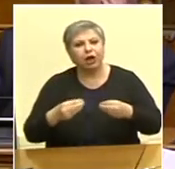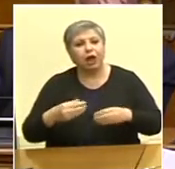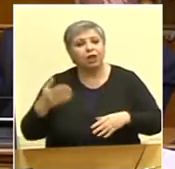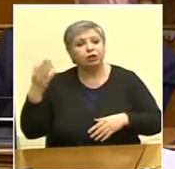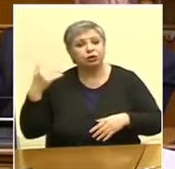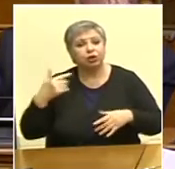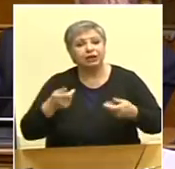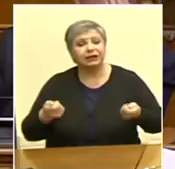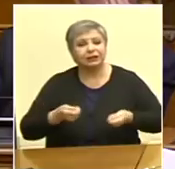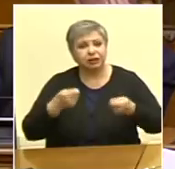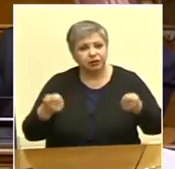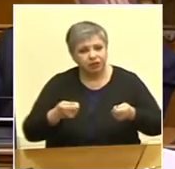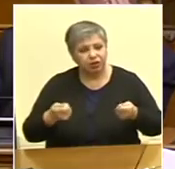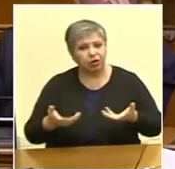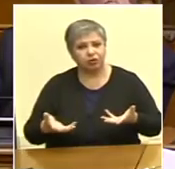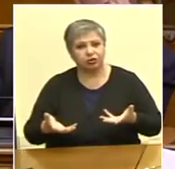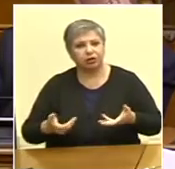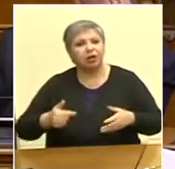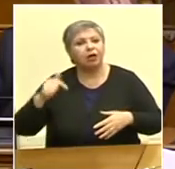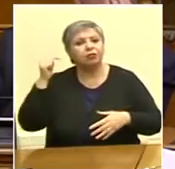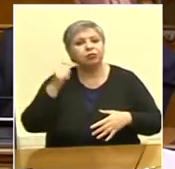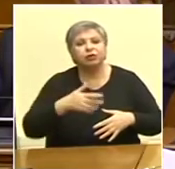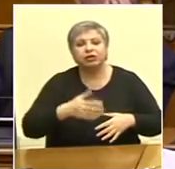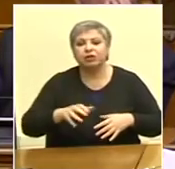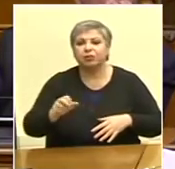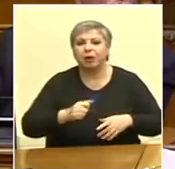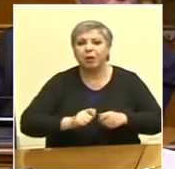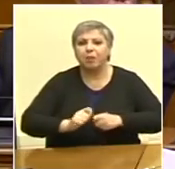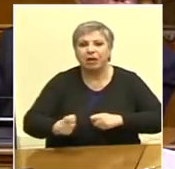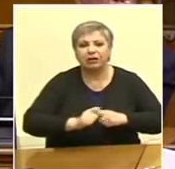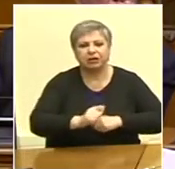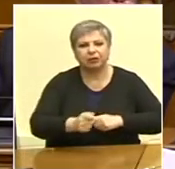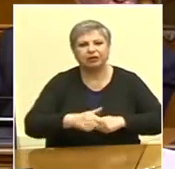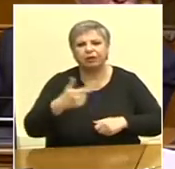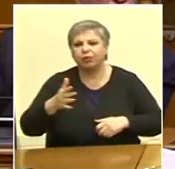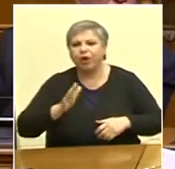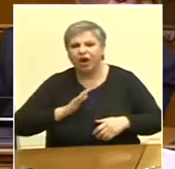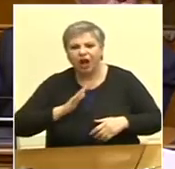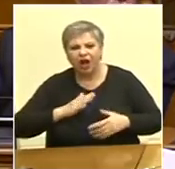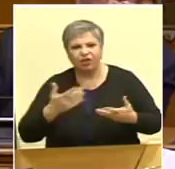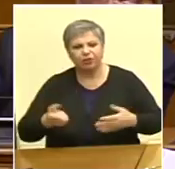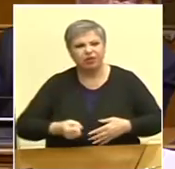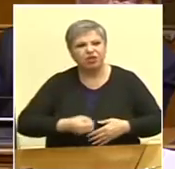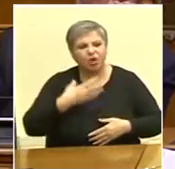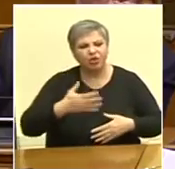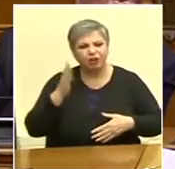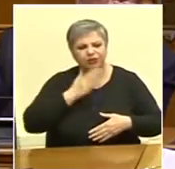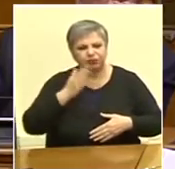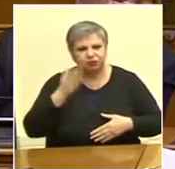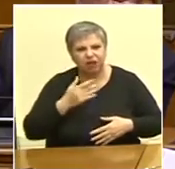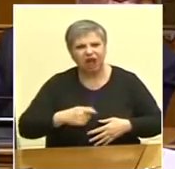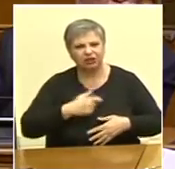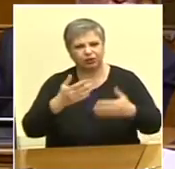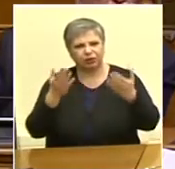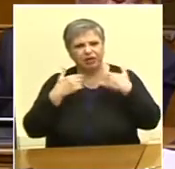εσείς φέρνατε μέτρα που στερούσατε από τους συνταξιούχους την αξιοπρέπεια, που στερούσατε από τους μισθωτούς το μισθό τους, που οδηγούσατε